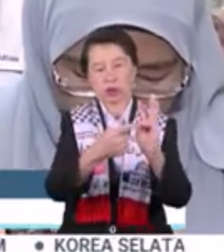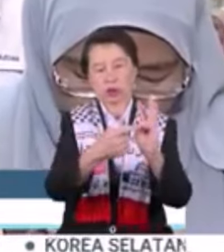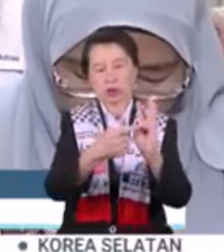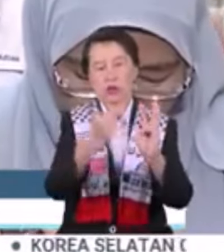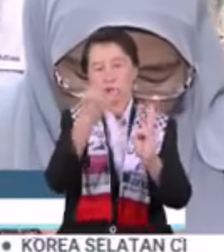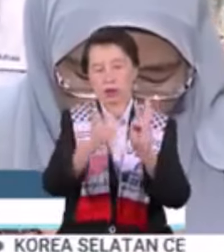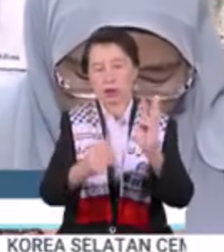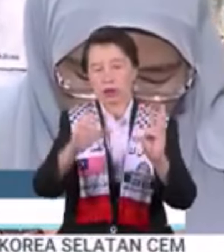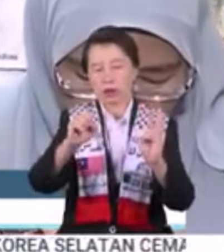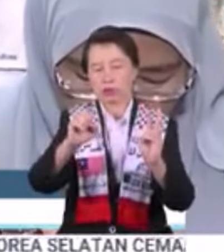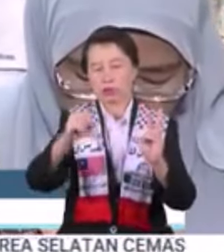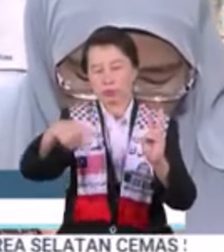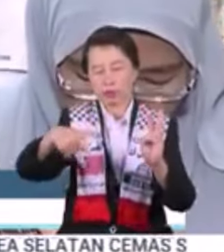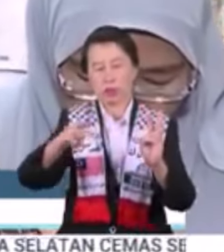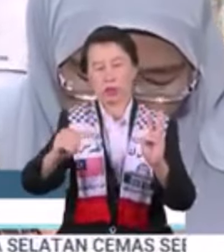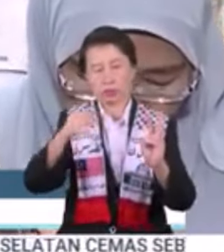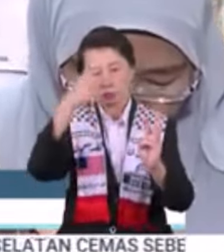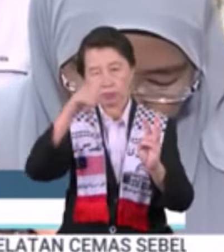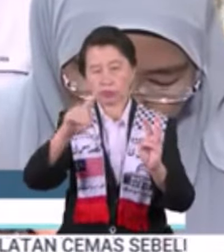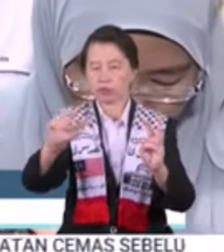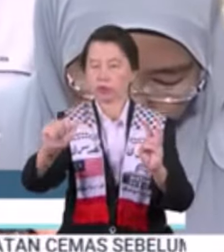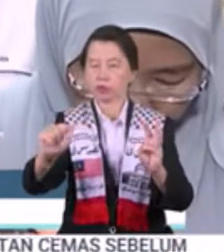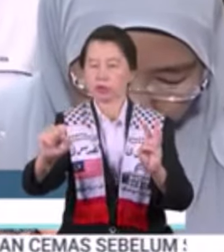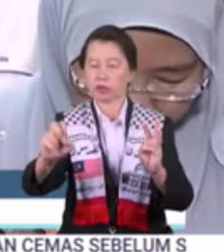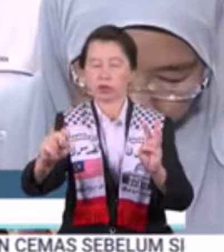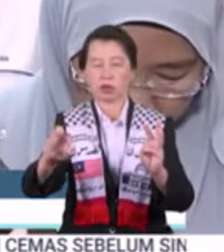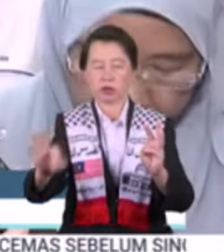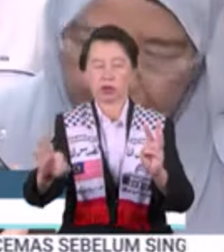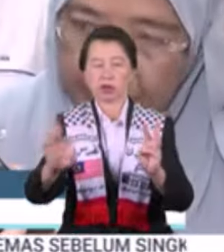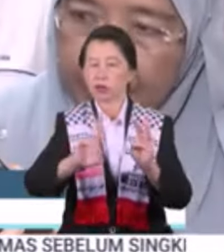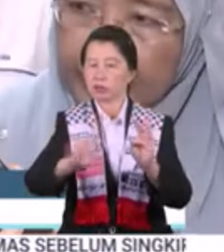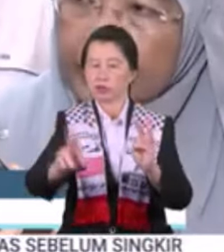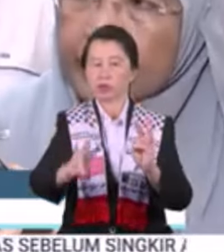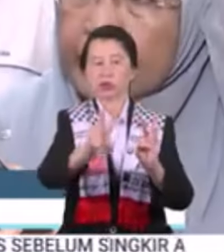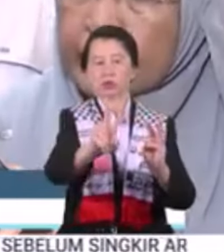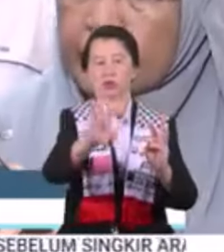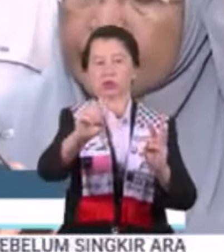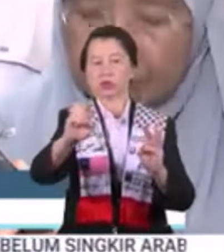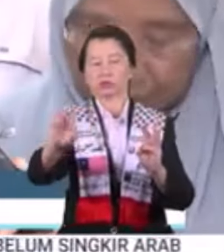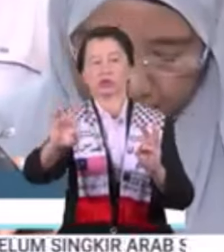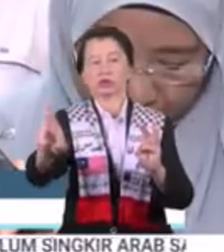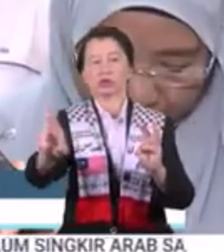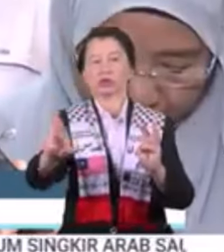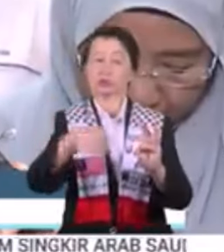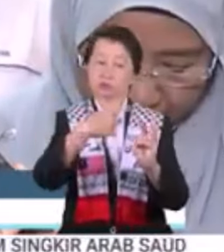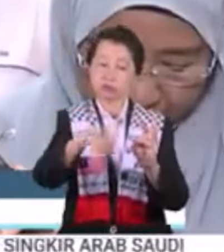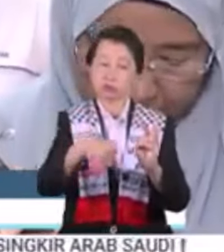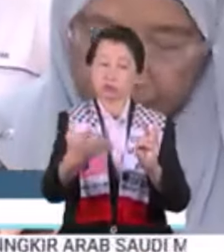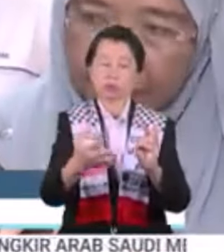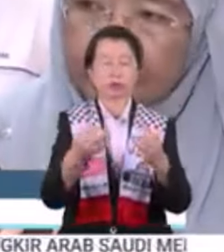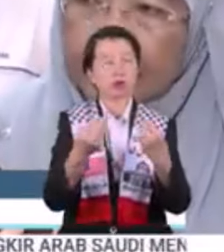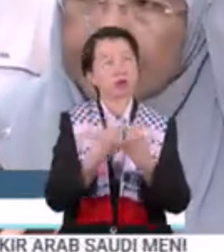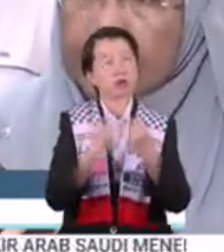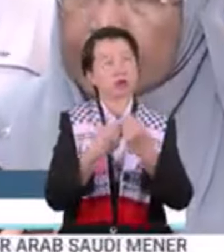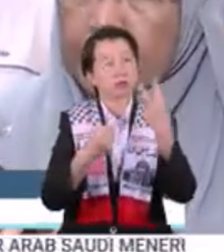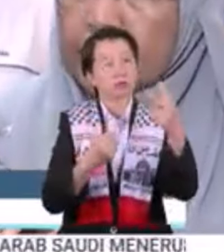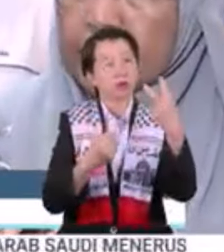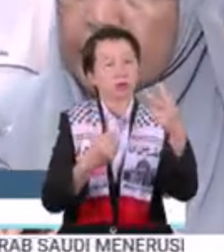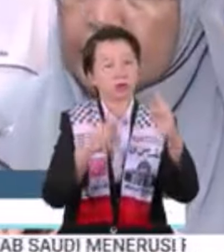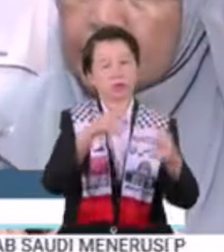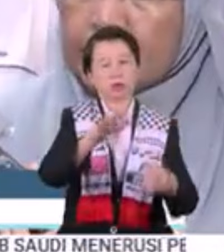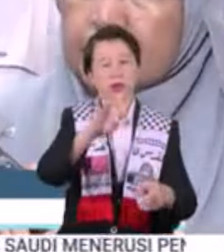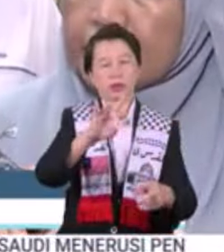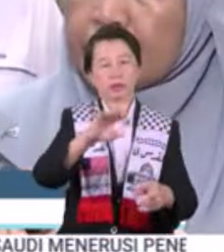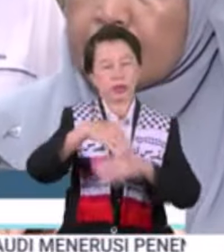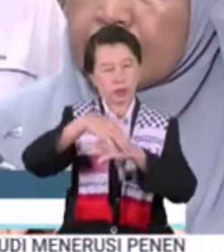sumbangan SSPN untuk pelajar-pelajar ASNAF, kita sediakan RM200,000. Itu yang total semua dalam 12.8 lebih,